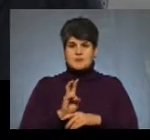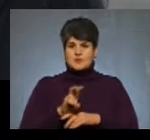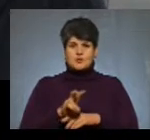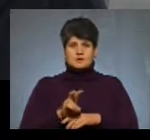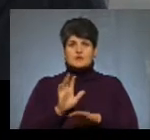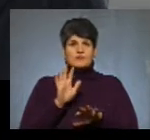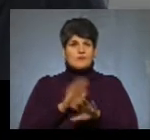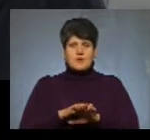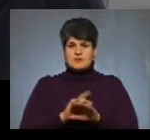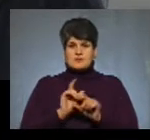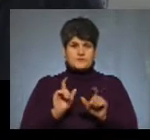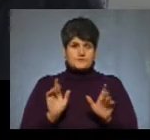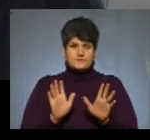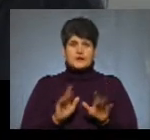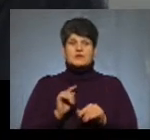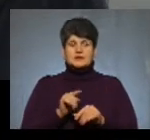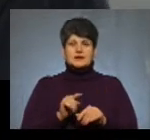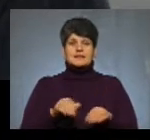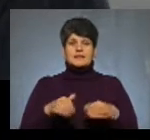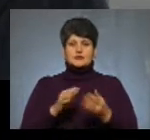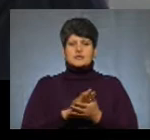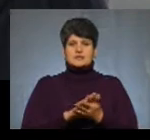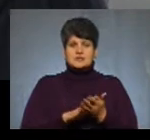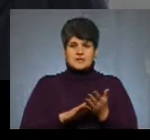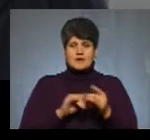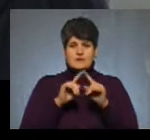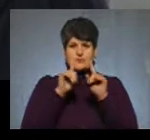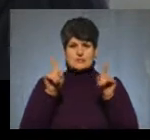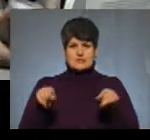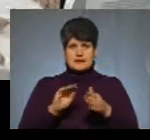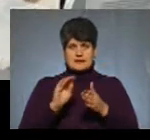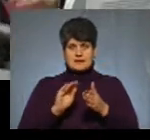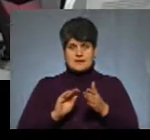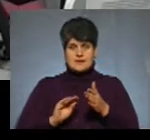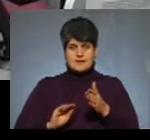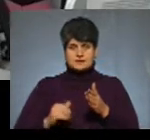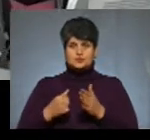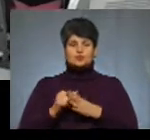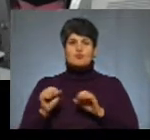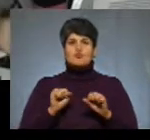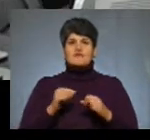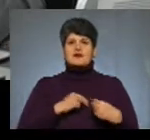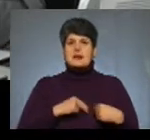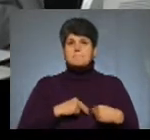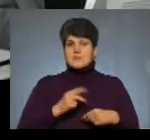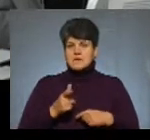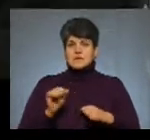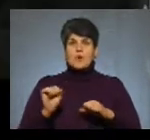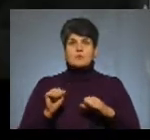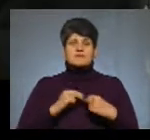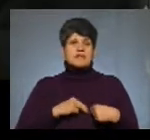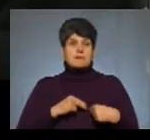до установи банку. Вони надають заяву та декларацію, як і раніше, до управління праці. Управління